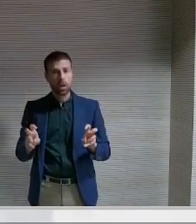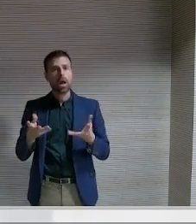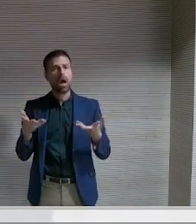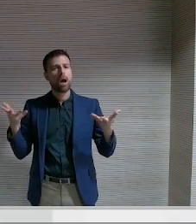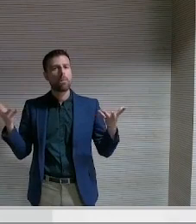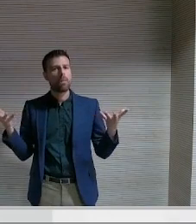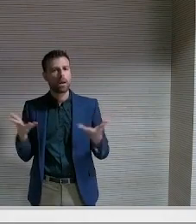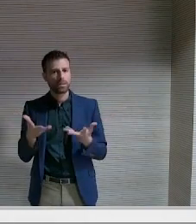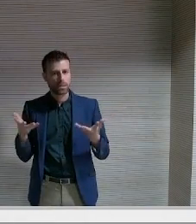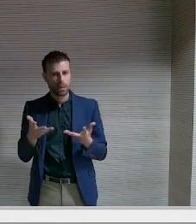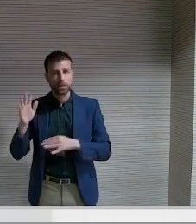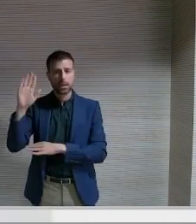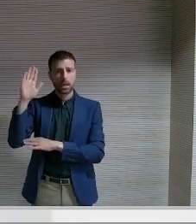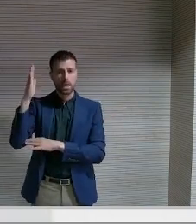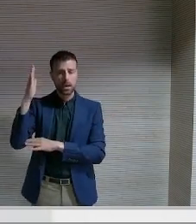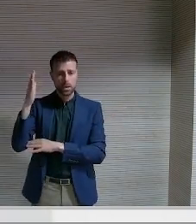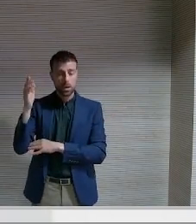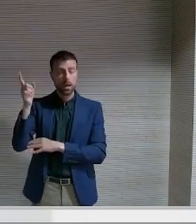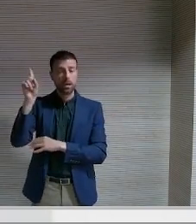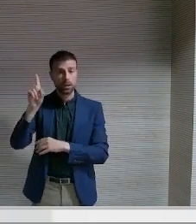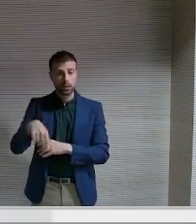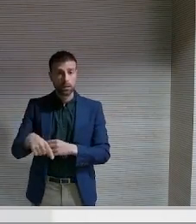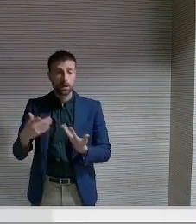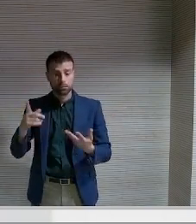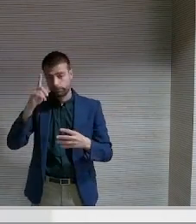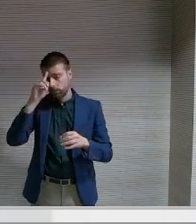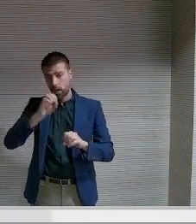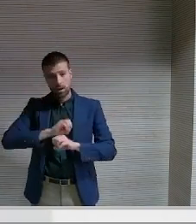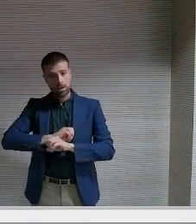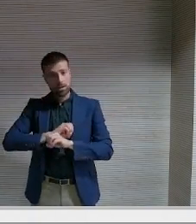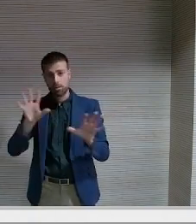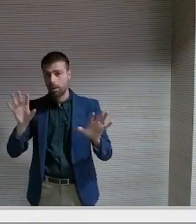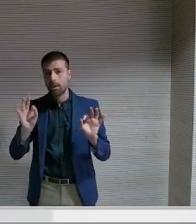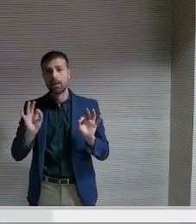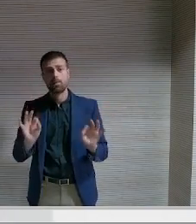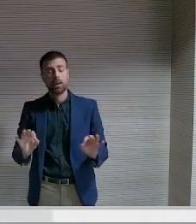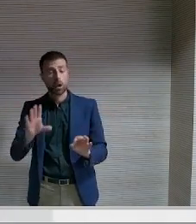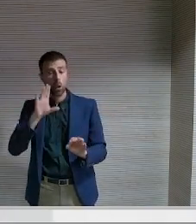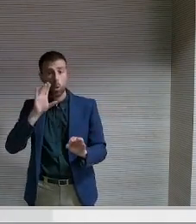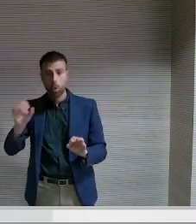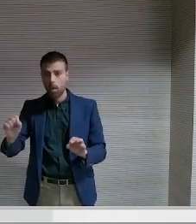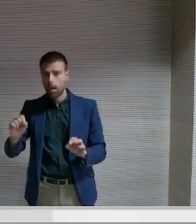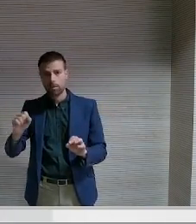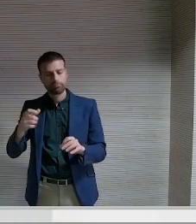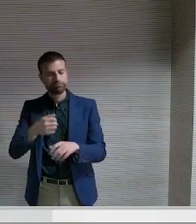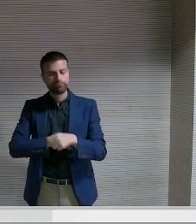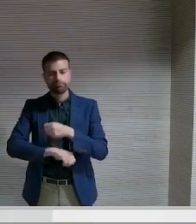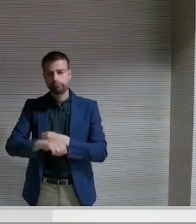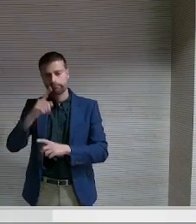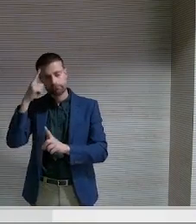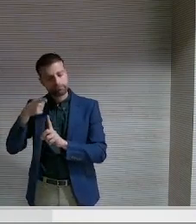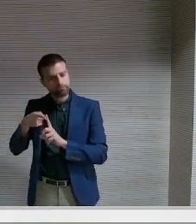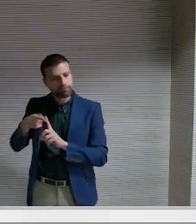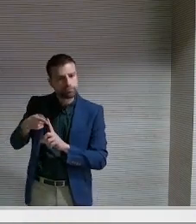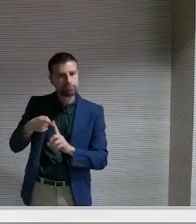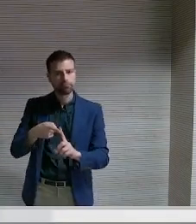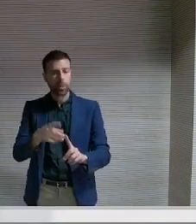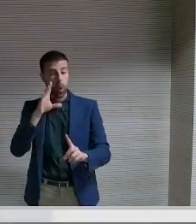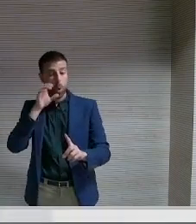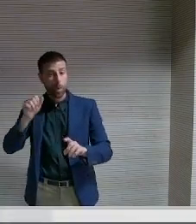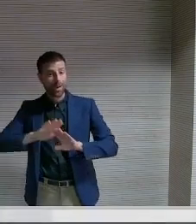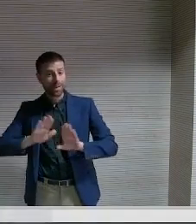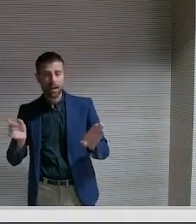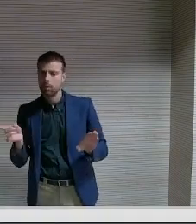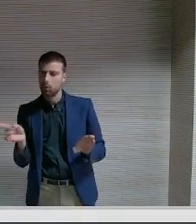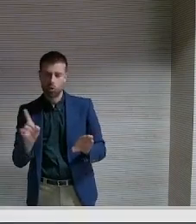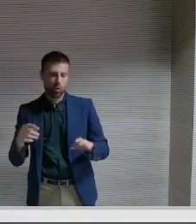d'emergència climàtica i, evidentment, doncs, el govern ha d'actuar en conseqüència, i no només el govern, sinó totes